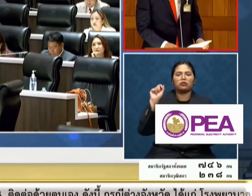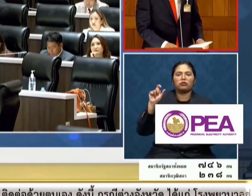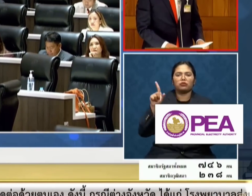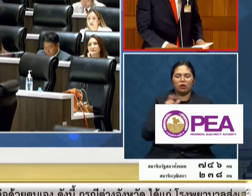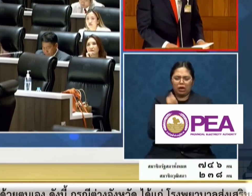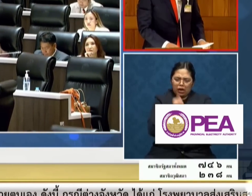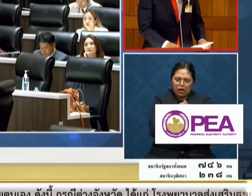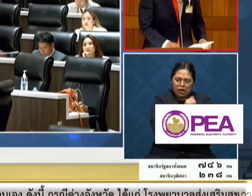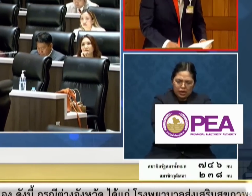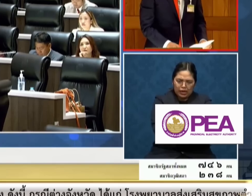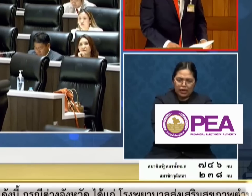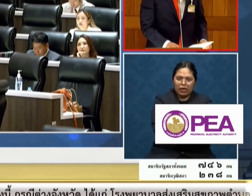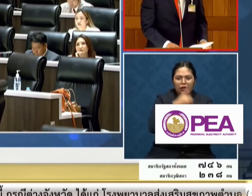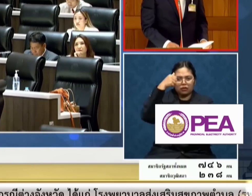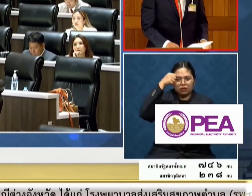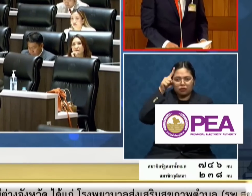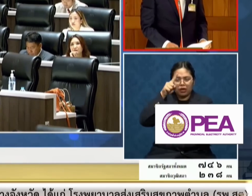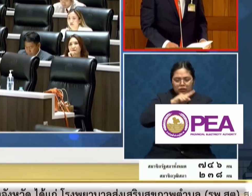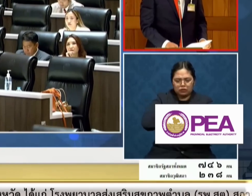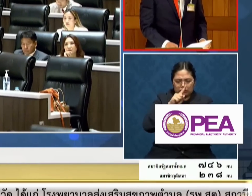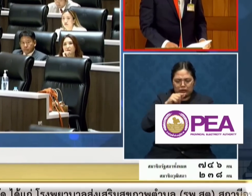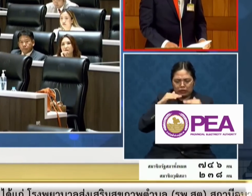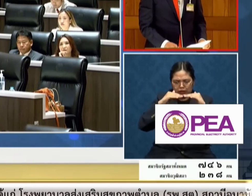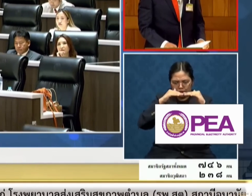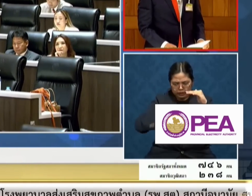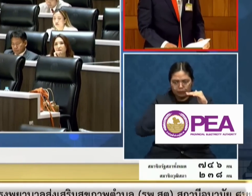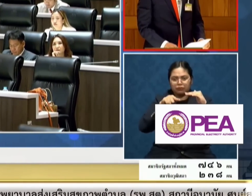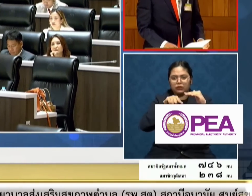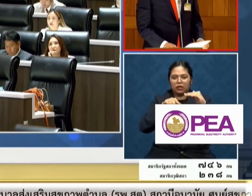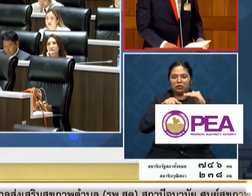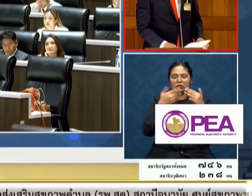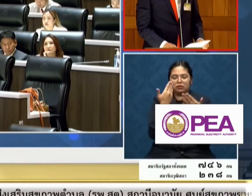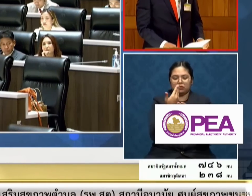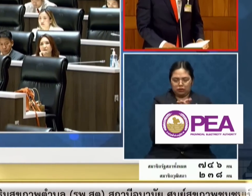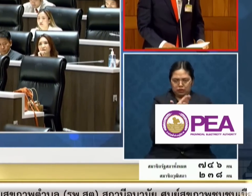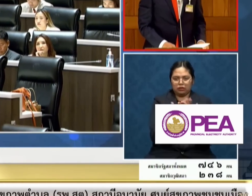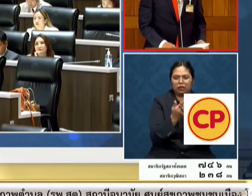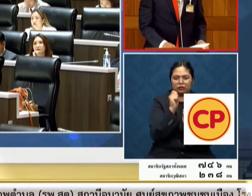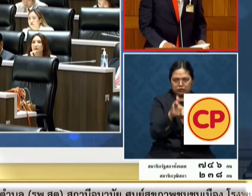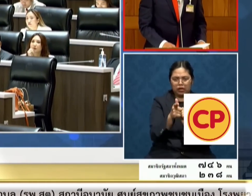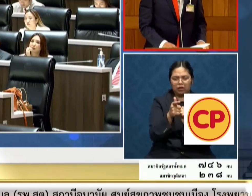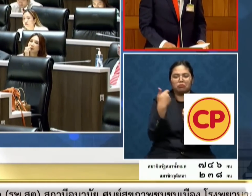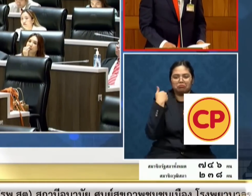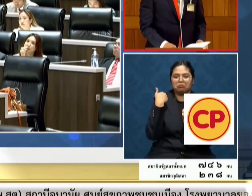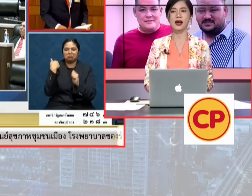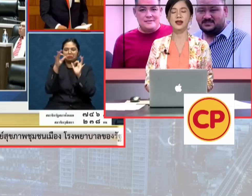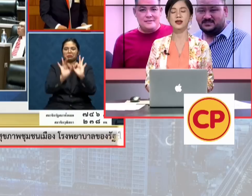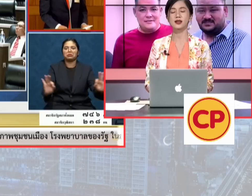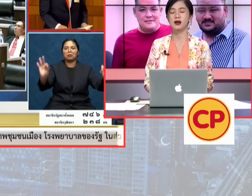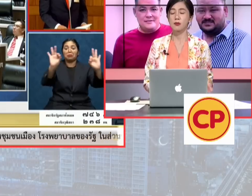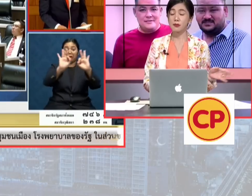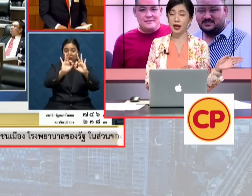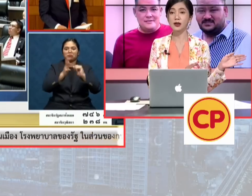กรถของรัฐบาลเพื่อช่วยเหลือผู้ให้บริการเหล่านี้อย่างครบวงจรครอบคลุมทั่วถึงด้วยอ่ะ